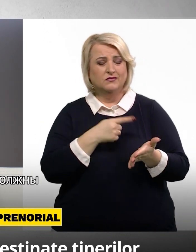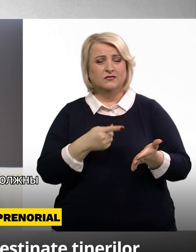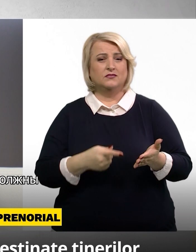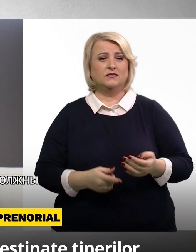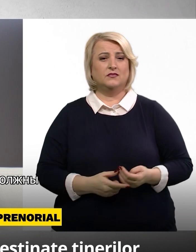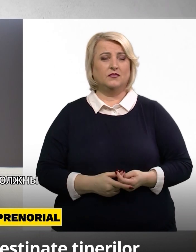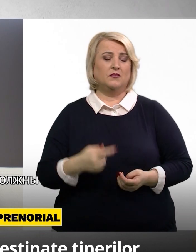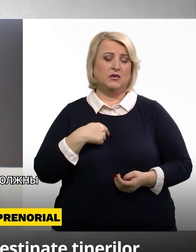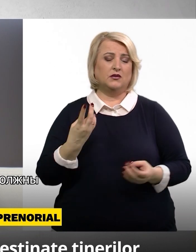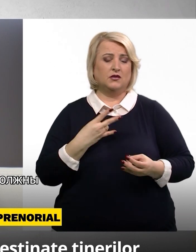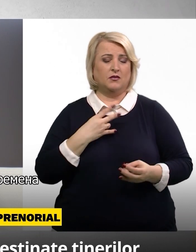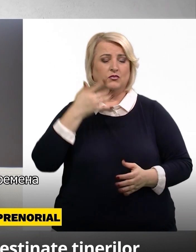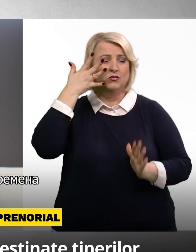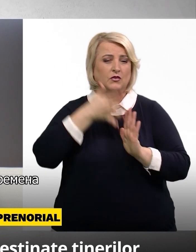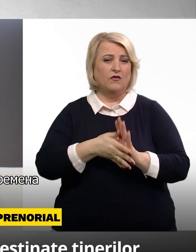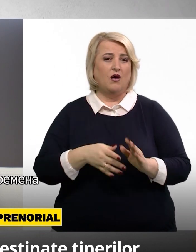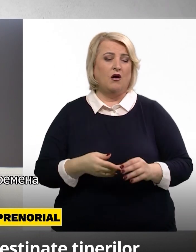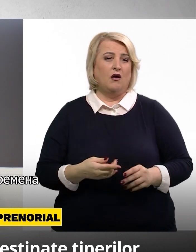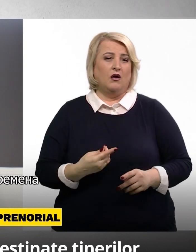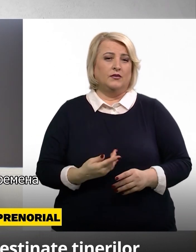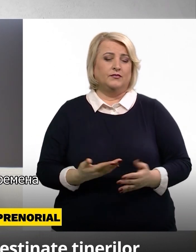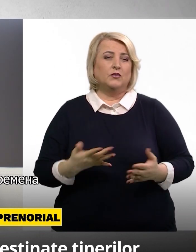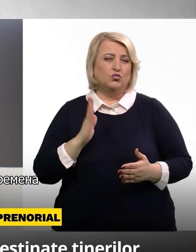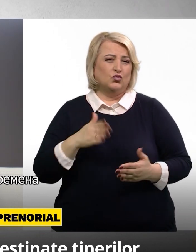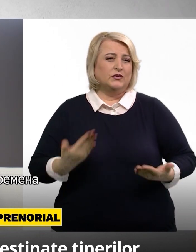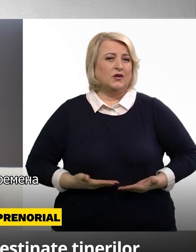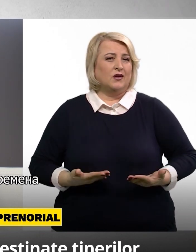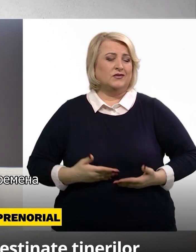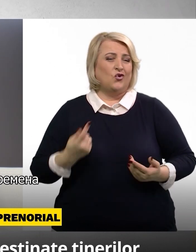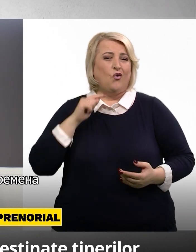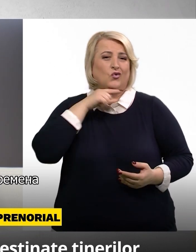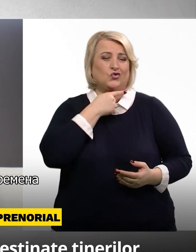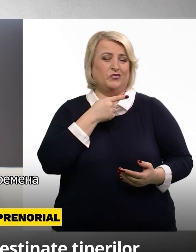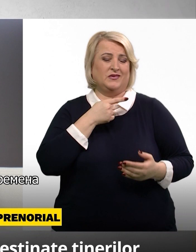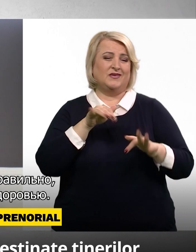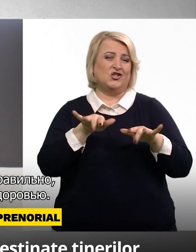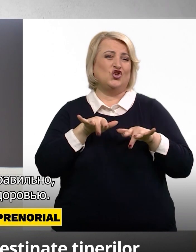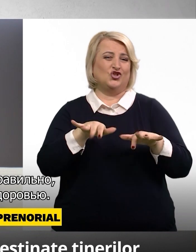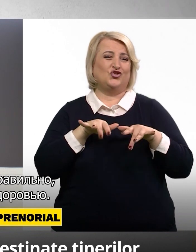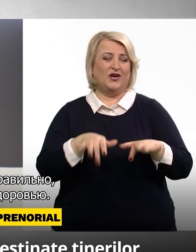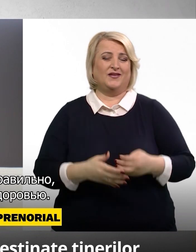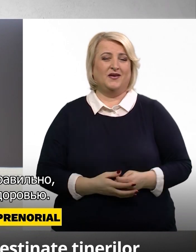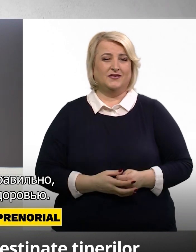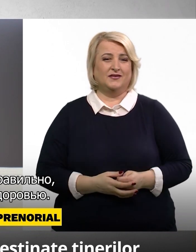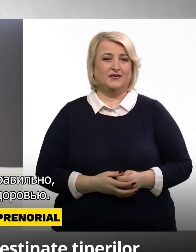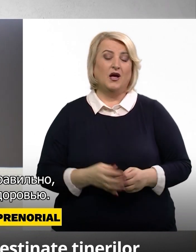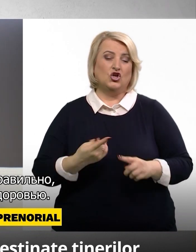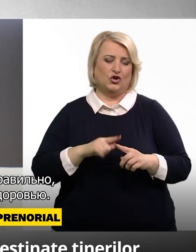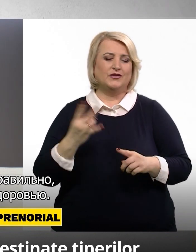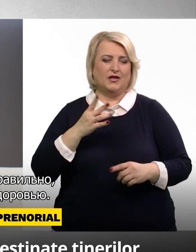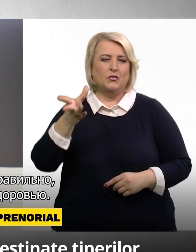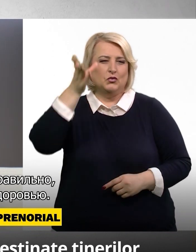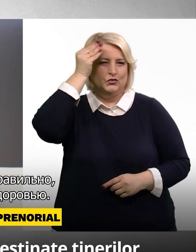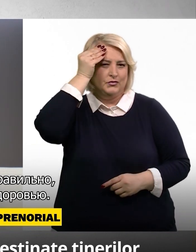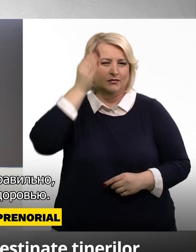telefonului, noi trebuie să ne dăm foarte bine seama că totuși vom trăi de azi încolo într-o economie digitalizată. Și acest lucru trebuie